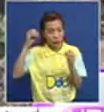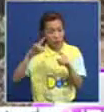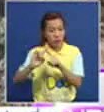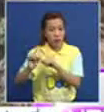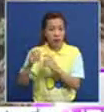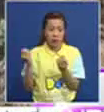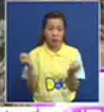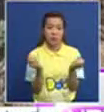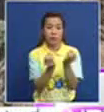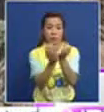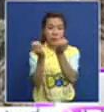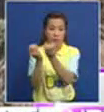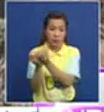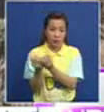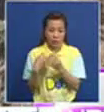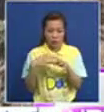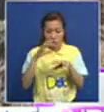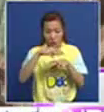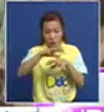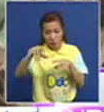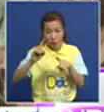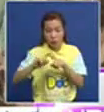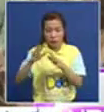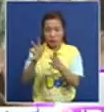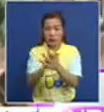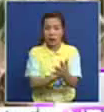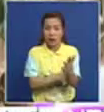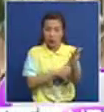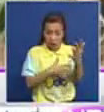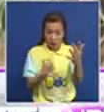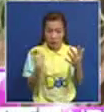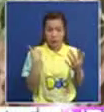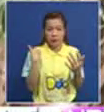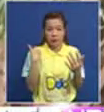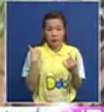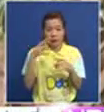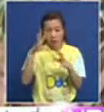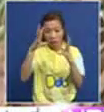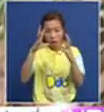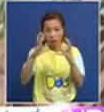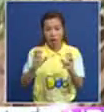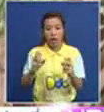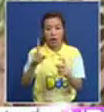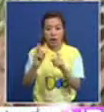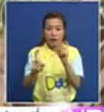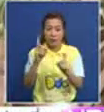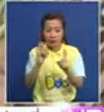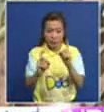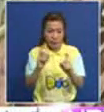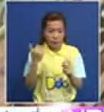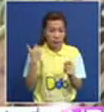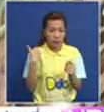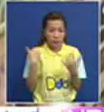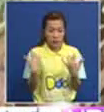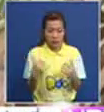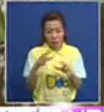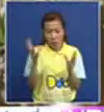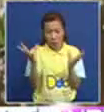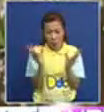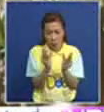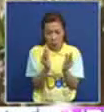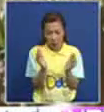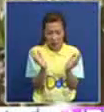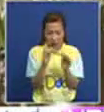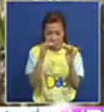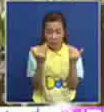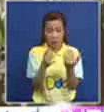ส่งผลให้แตงโมเจริญเติบโตช้ากว่าปกติและเริ่มแห้งตายส่งผลให้ลูกแตงโมมีขนาดเล็กกว่าปกติทำให้มี